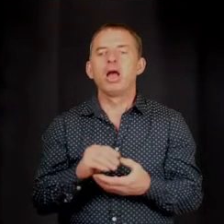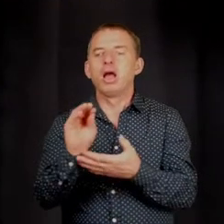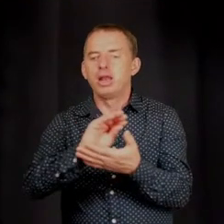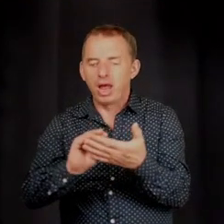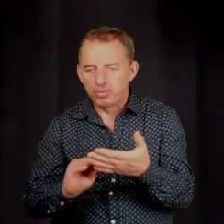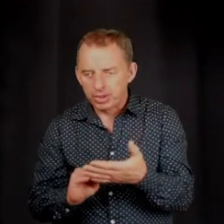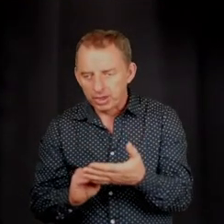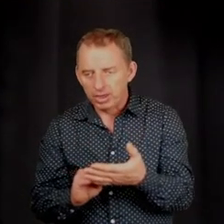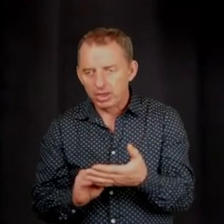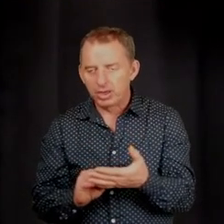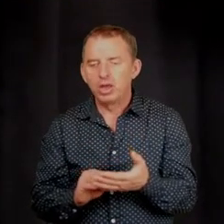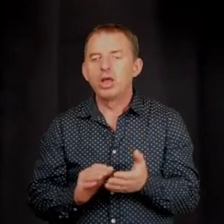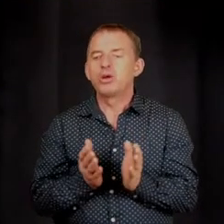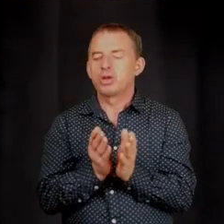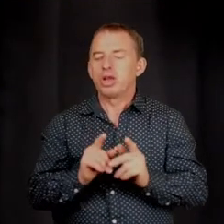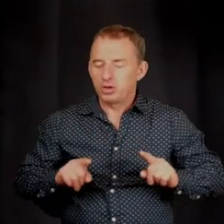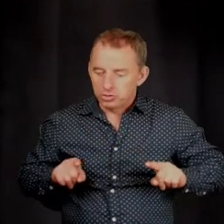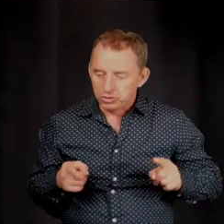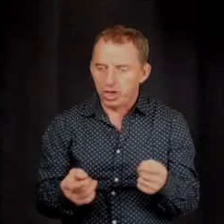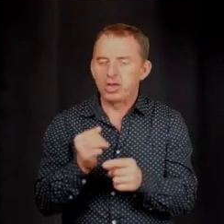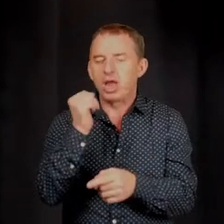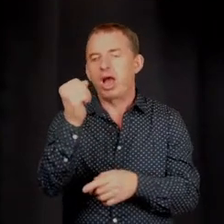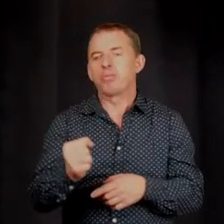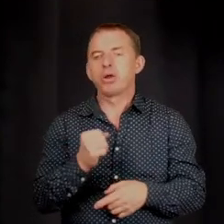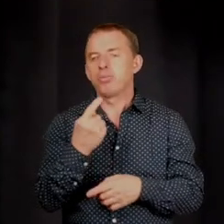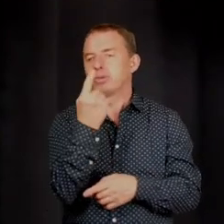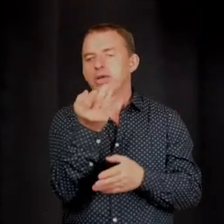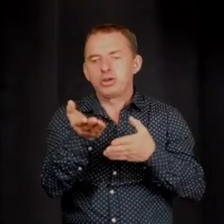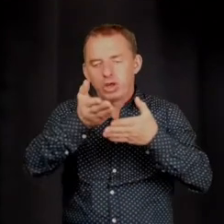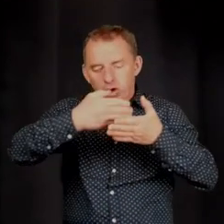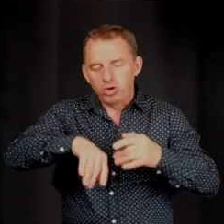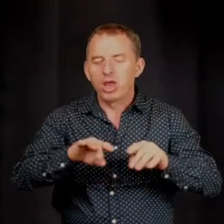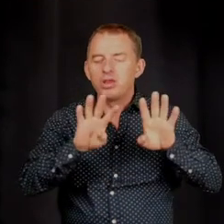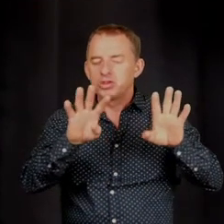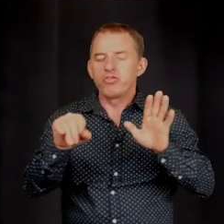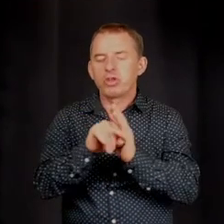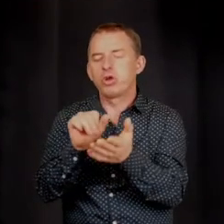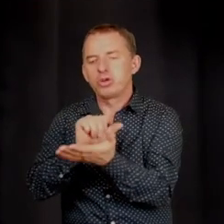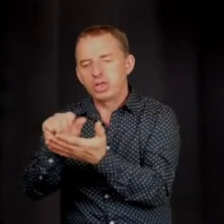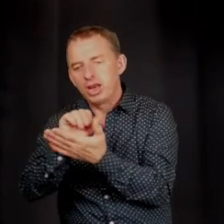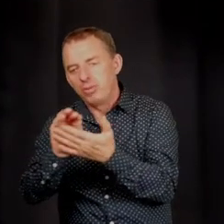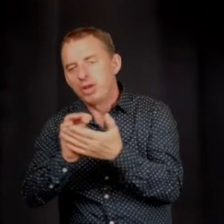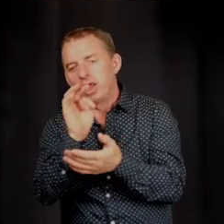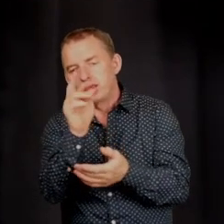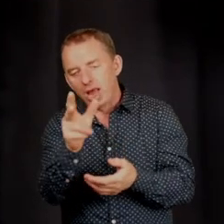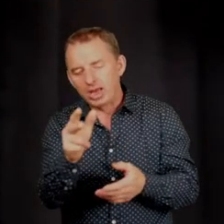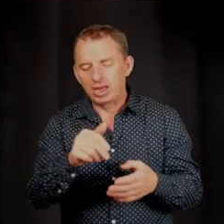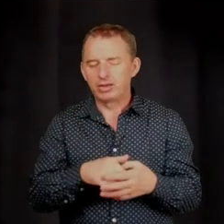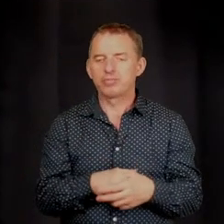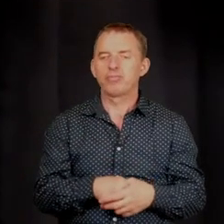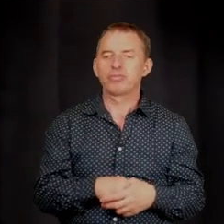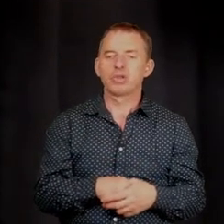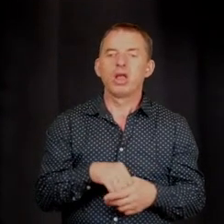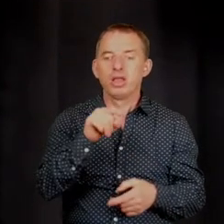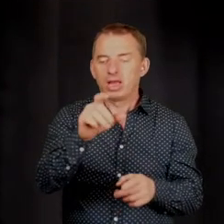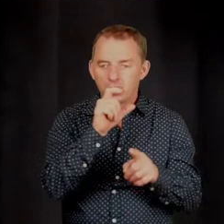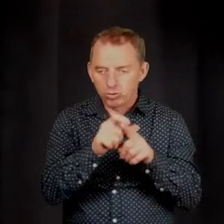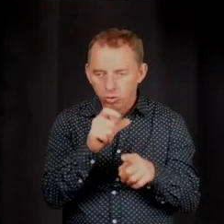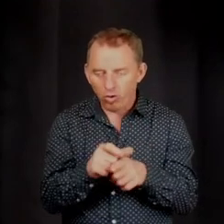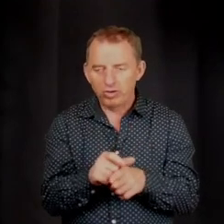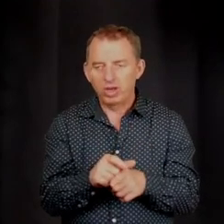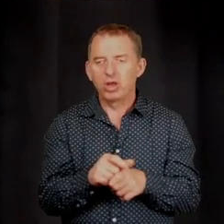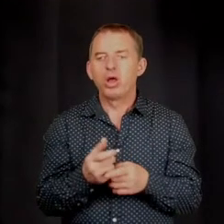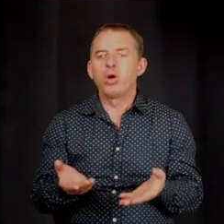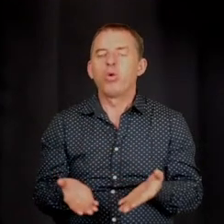w Księdze Dziejów Apostolskich w pierwszym rozdziale jest napisane tak. While they watched, he was taken up. Po tych słowach uniósł się w